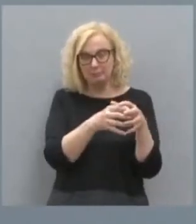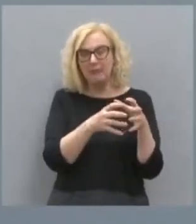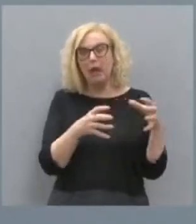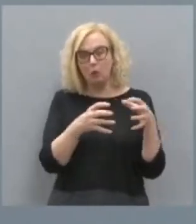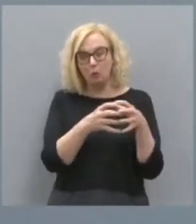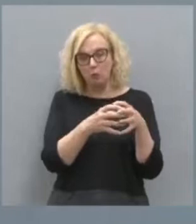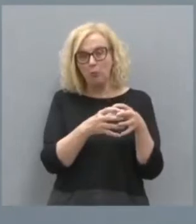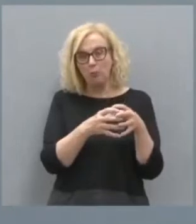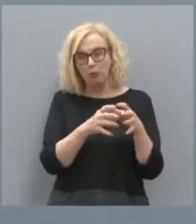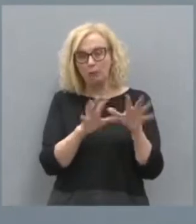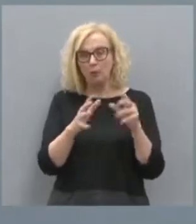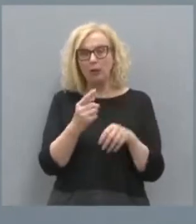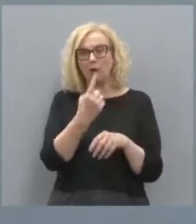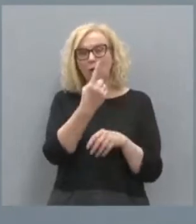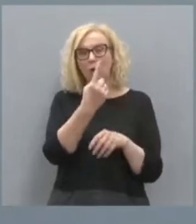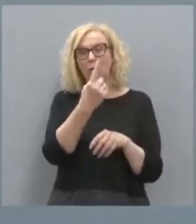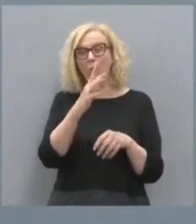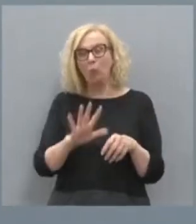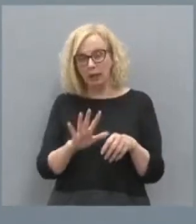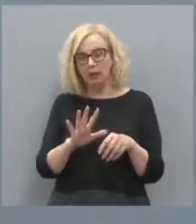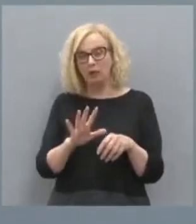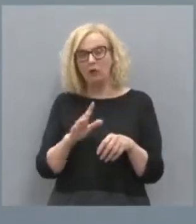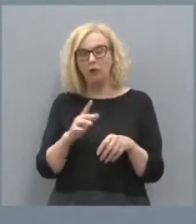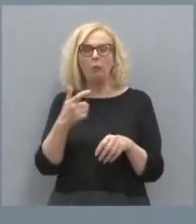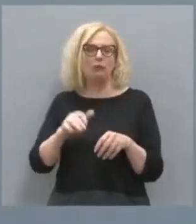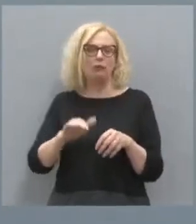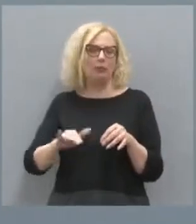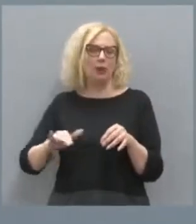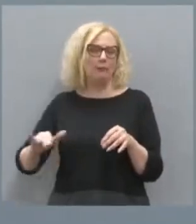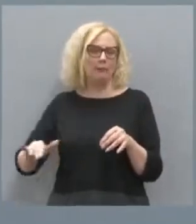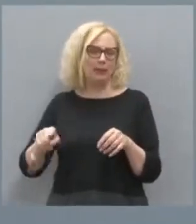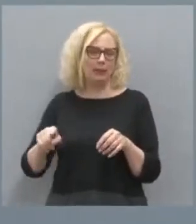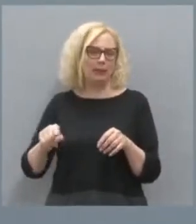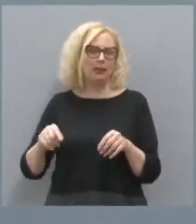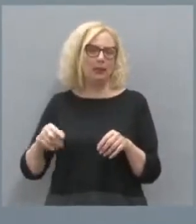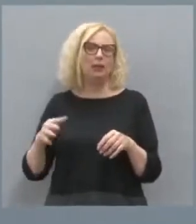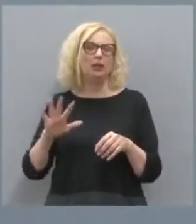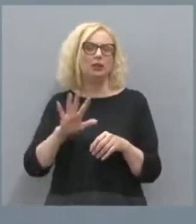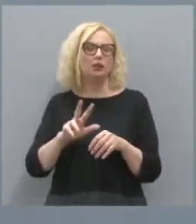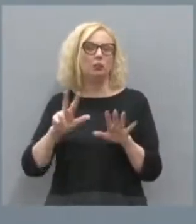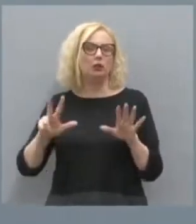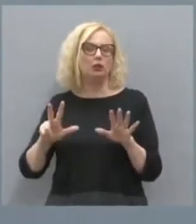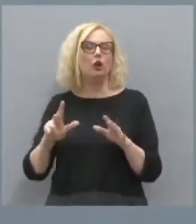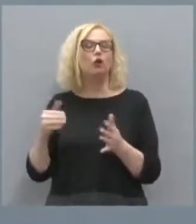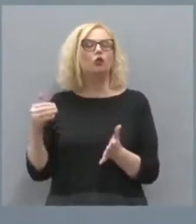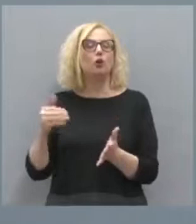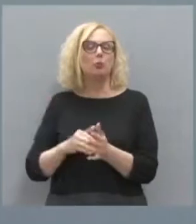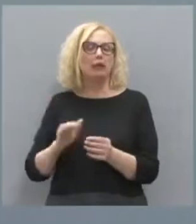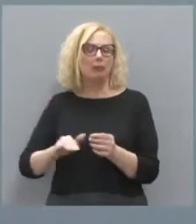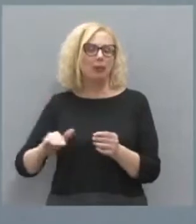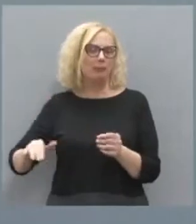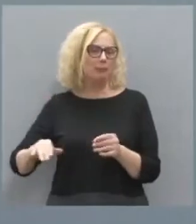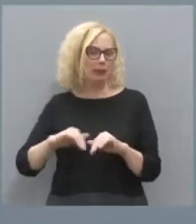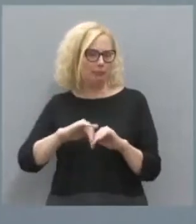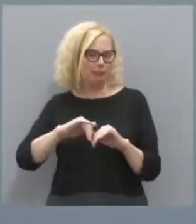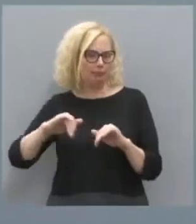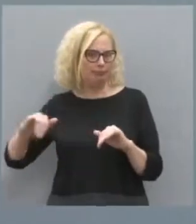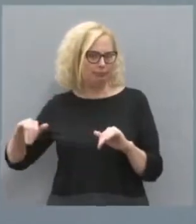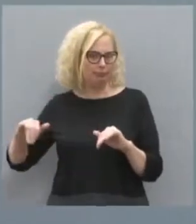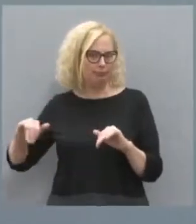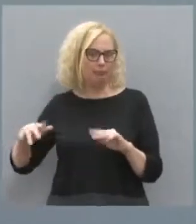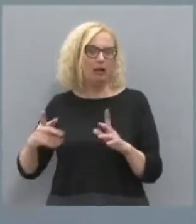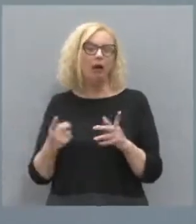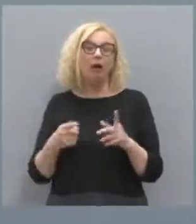parla quasi di un quinto di popolazione perché i bambini ovviamente 58 mila bambini sotto i 12 anni non sono vaccinati è un